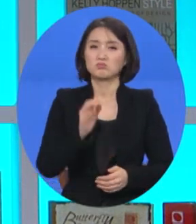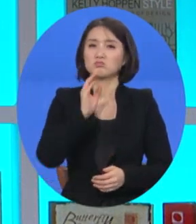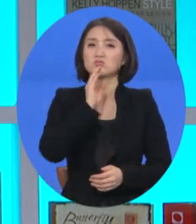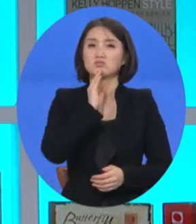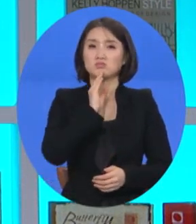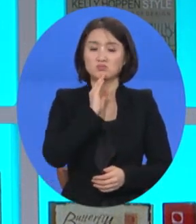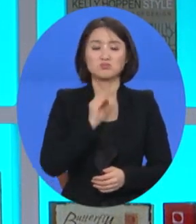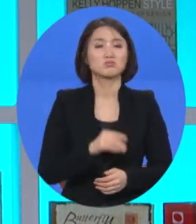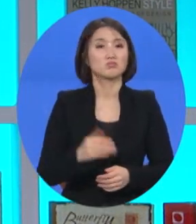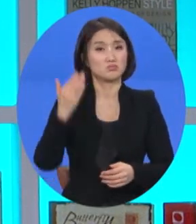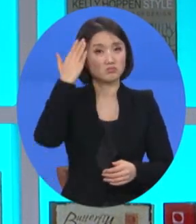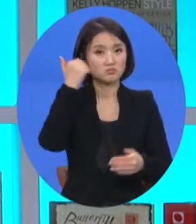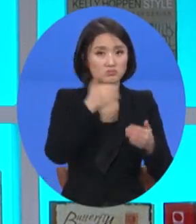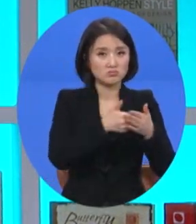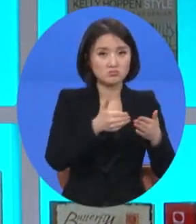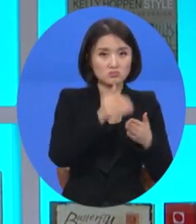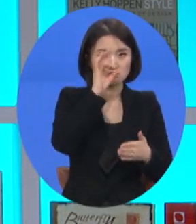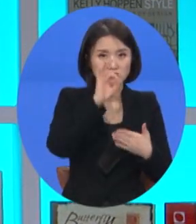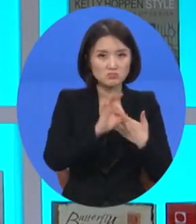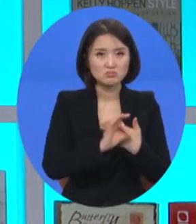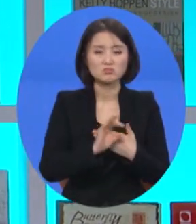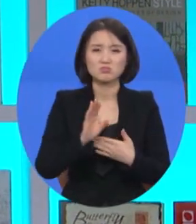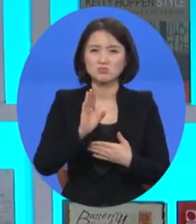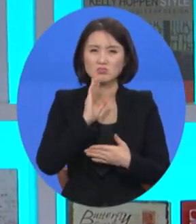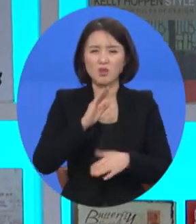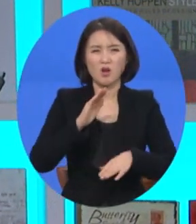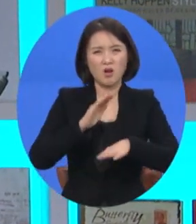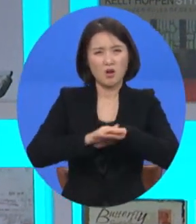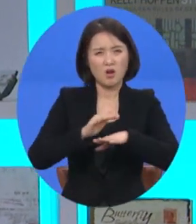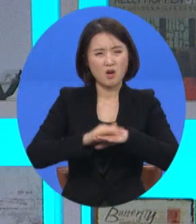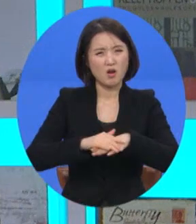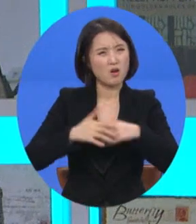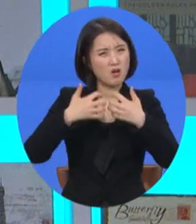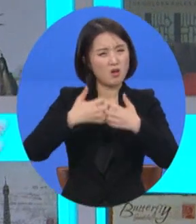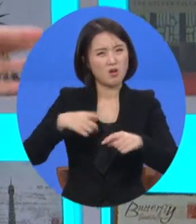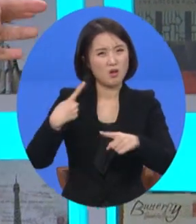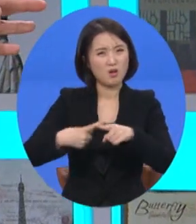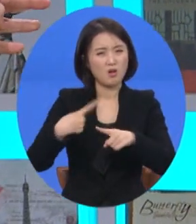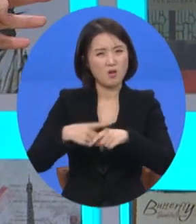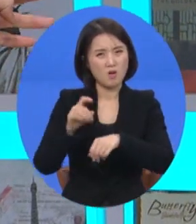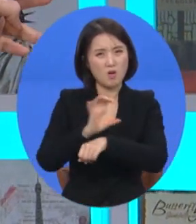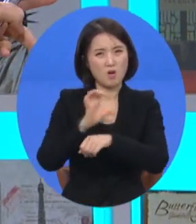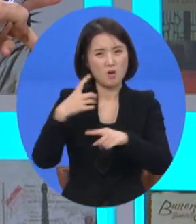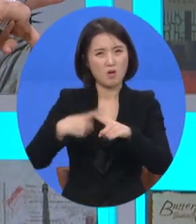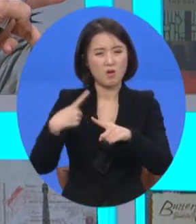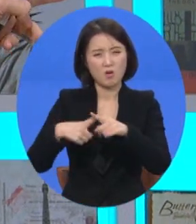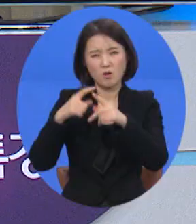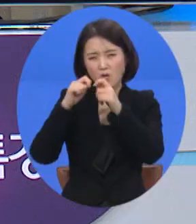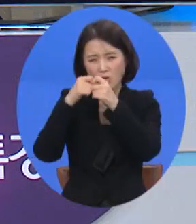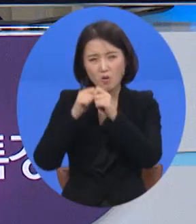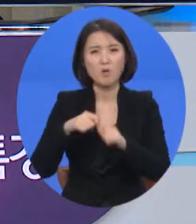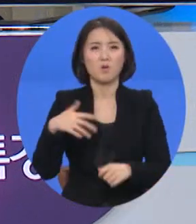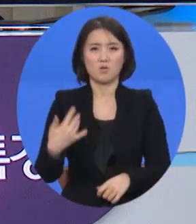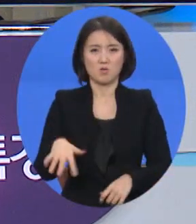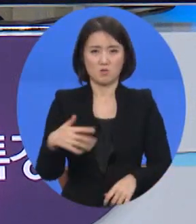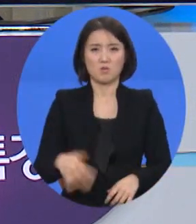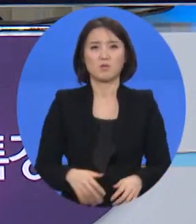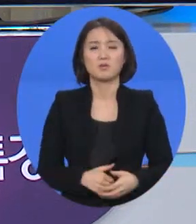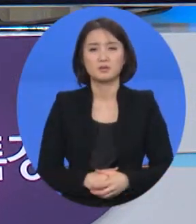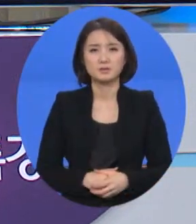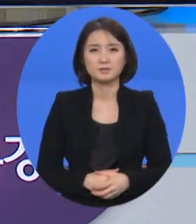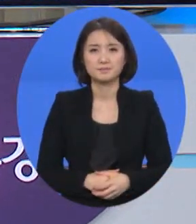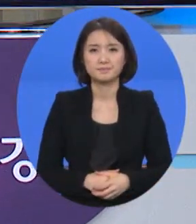있음 에 해당될 정도로 아주 극 세 필로 이렇게 묘사를 했죠 자기 그림을 자세히 보시면은 표범의